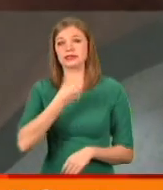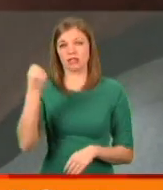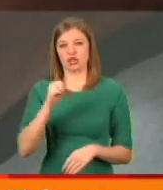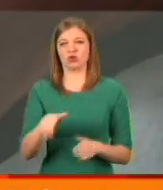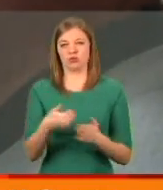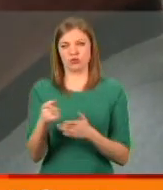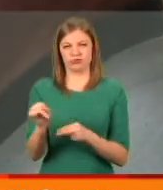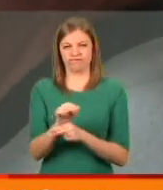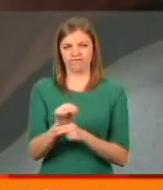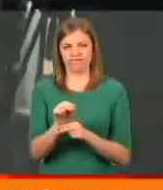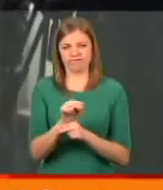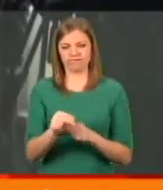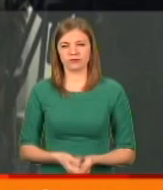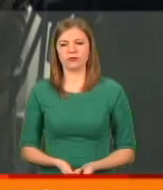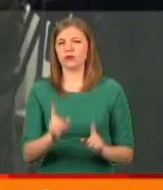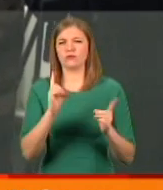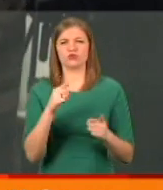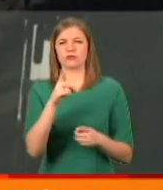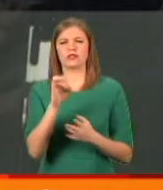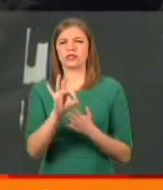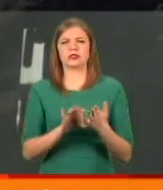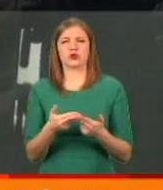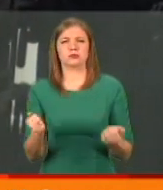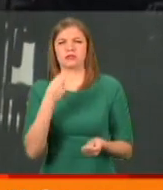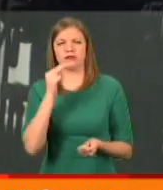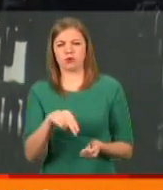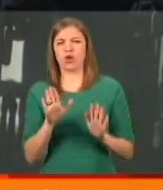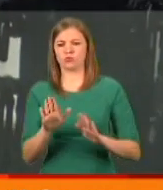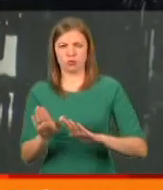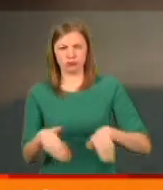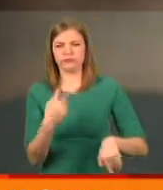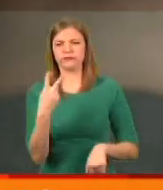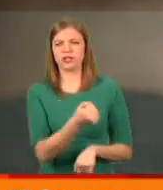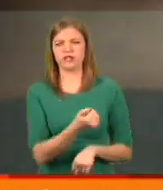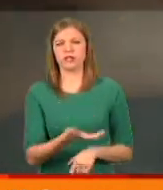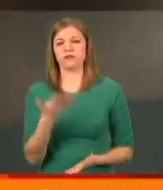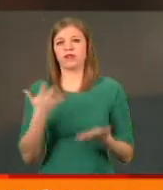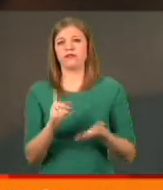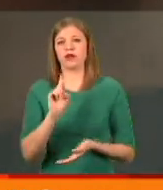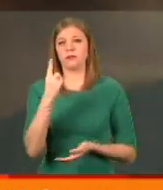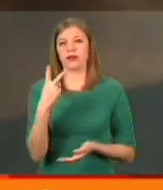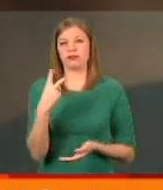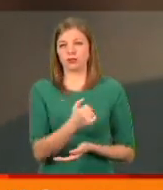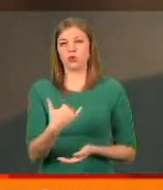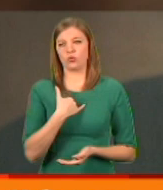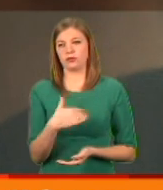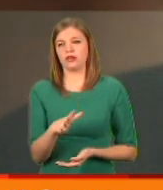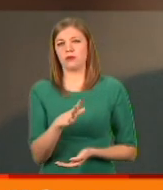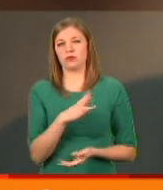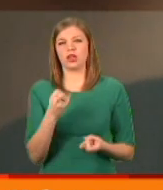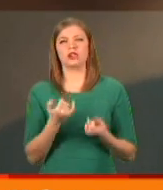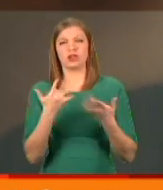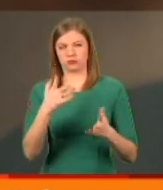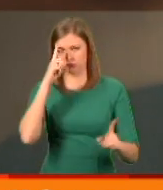і досі лікується. Чому ви не одразу признали вину, а тільки через дві тижні? Наверное, перші дві тижні у мене було